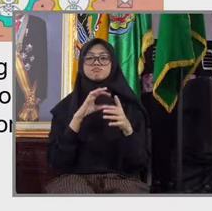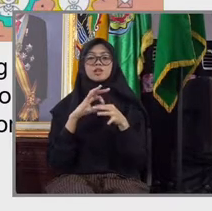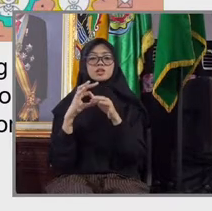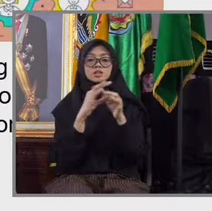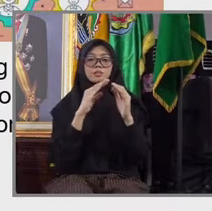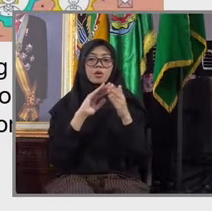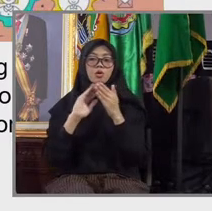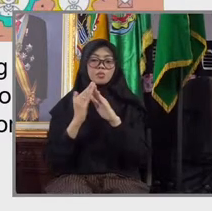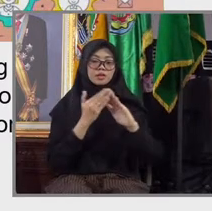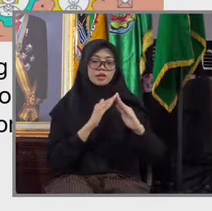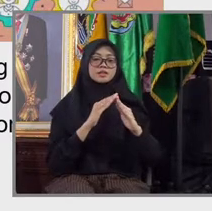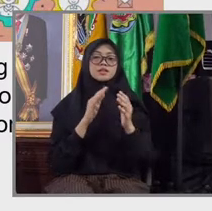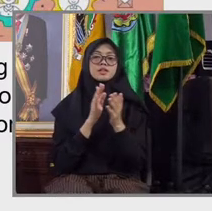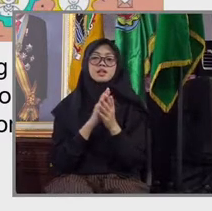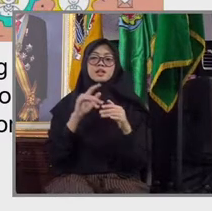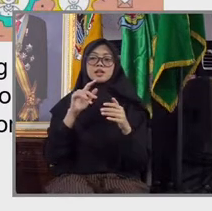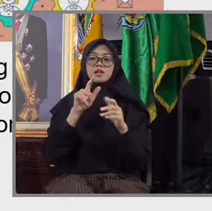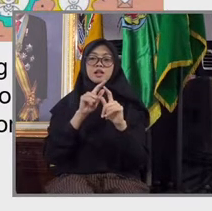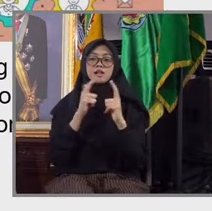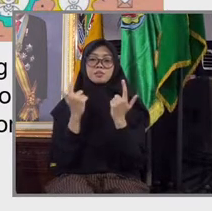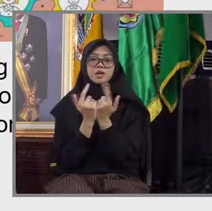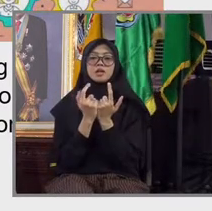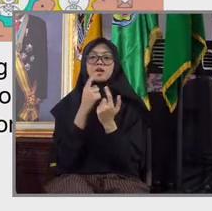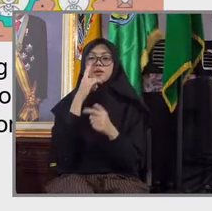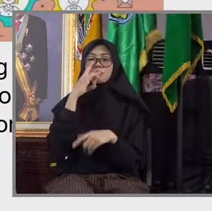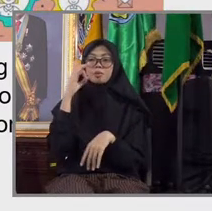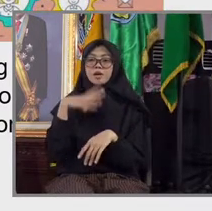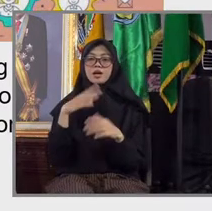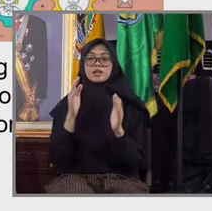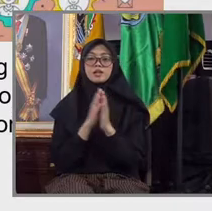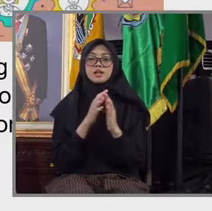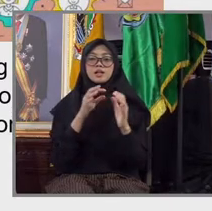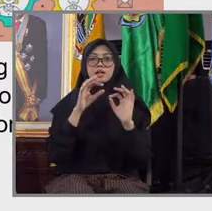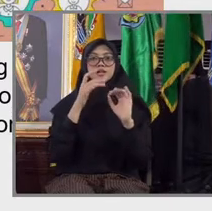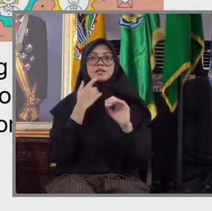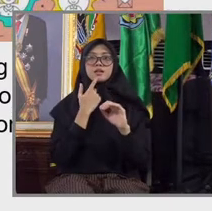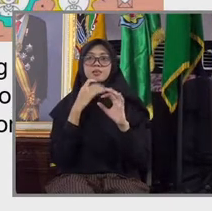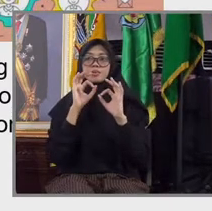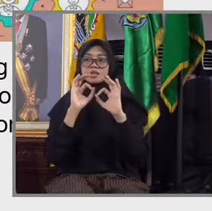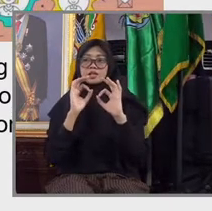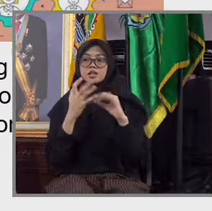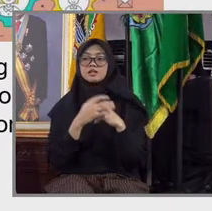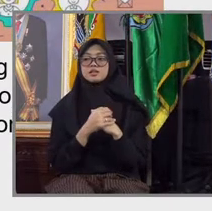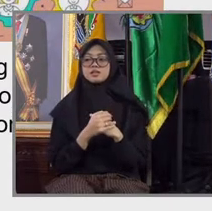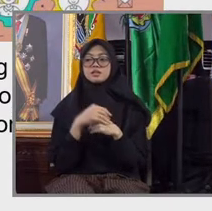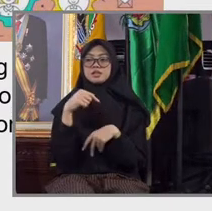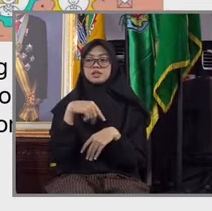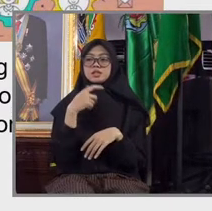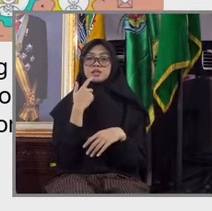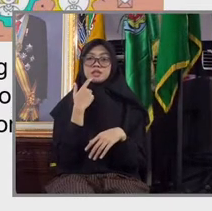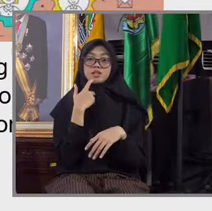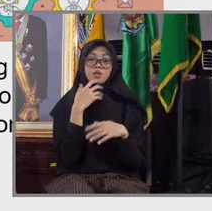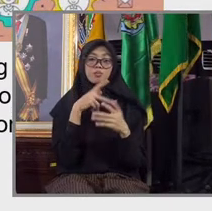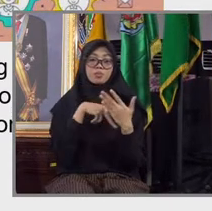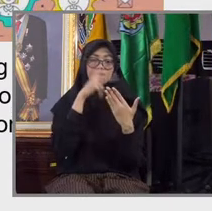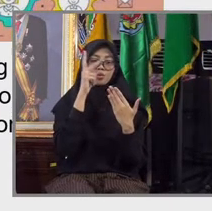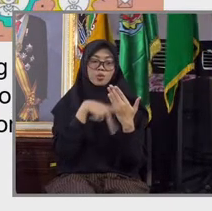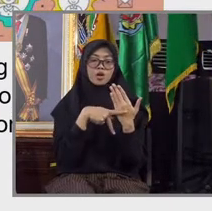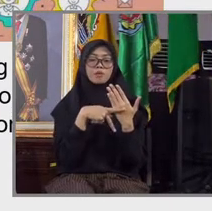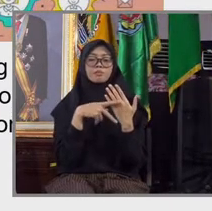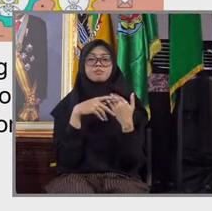kerjasama dengan lembaga pembiayaan dan akademisi. Itu ketepatan program ini kita dulu